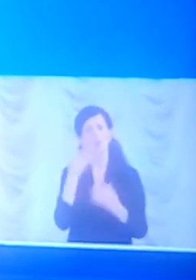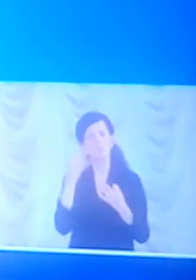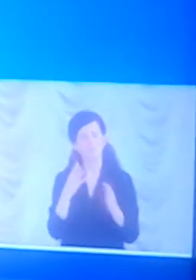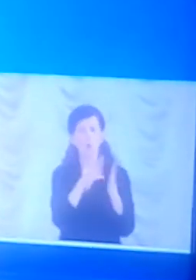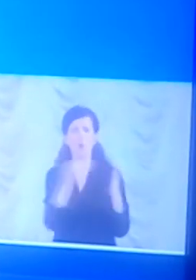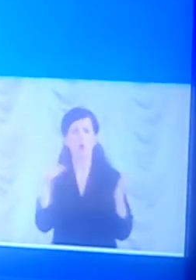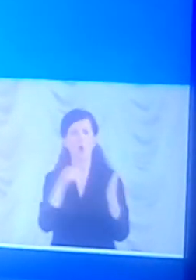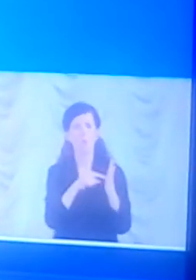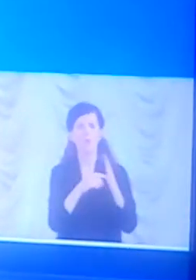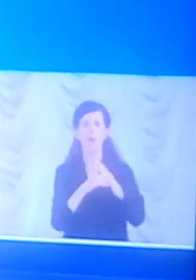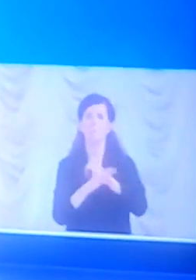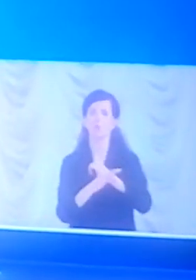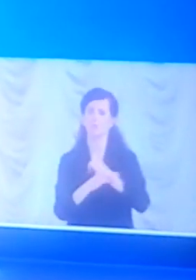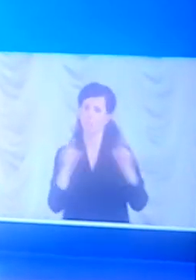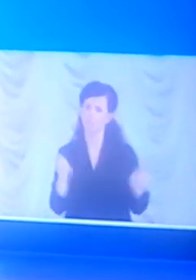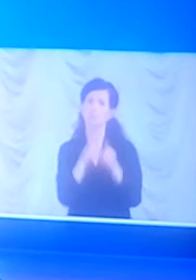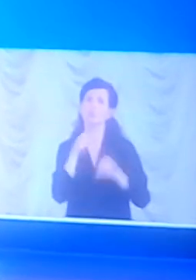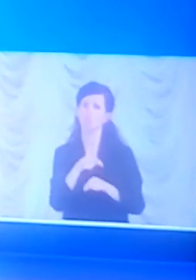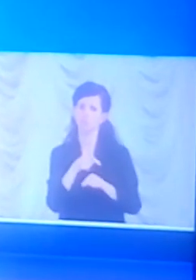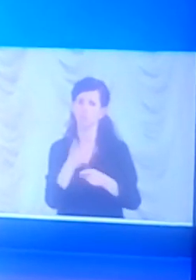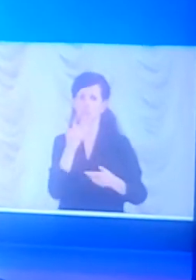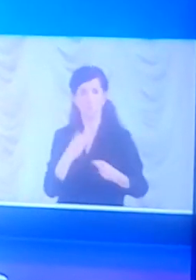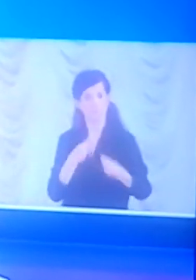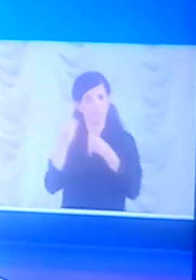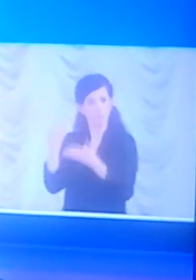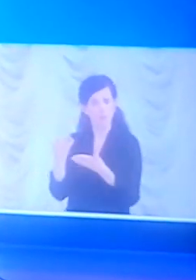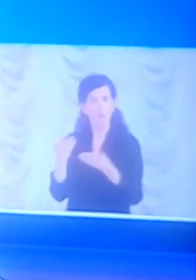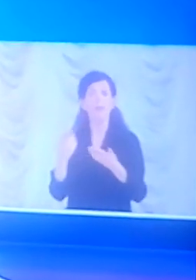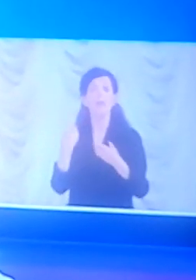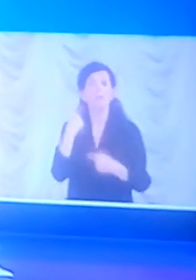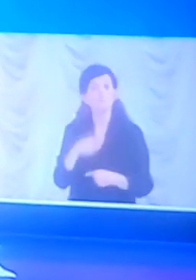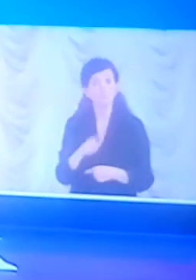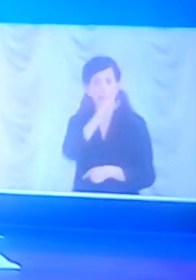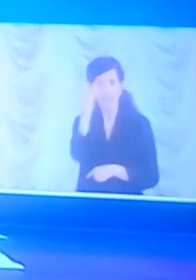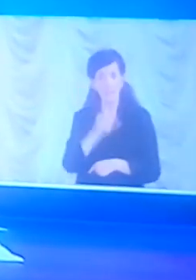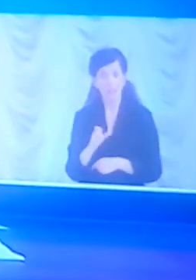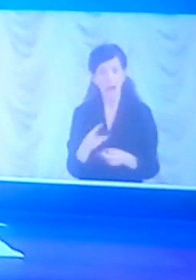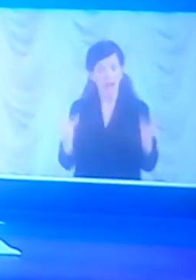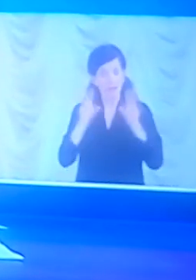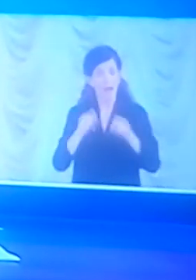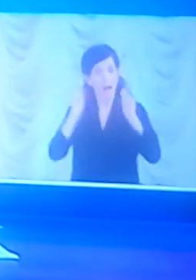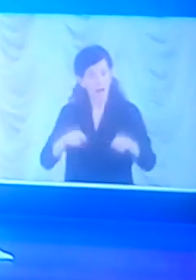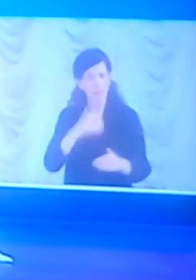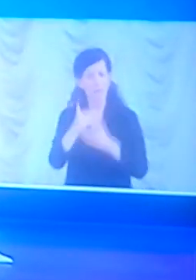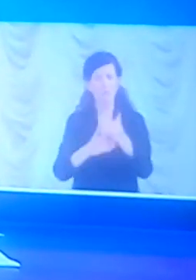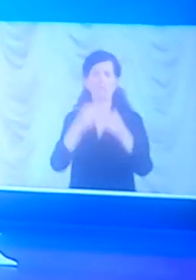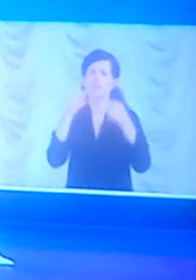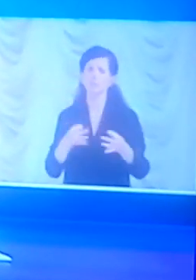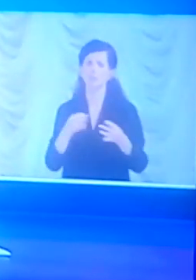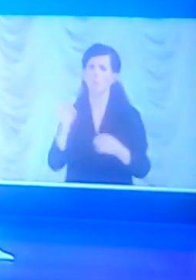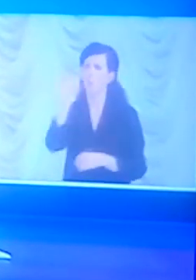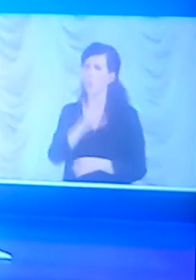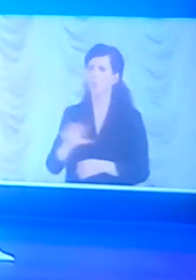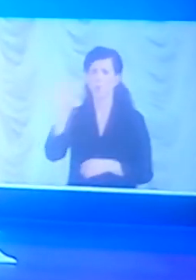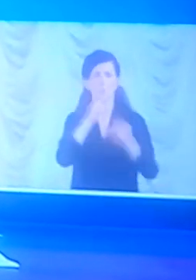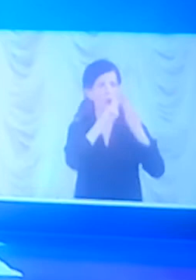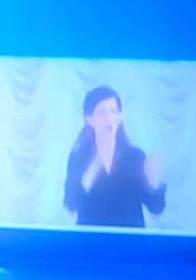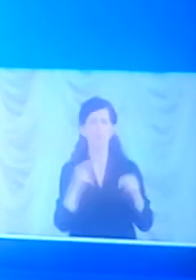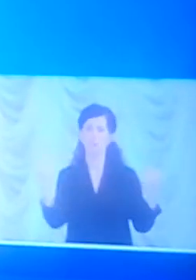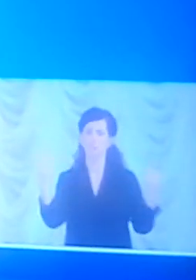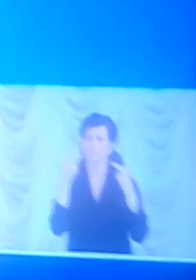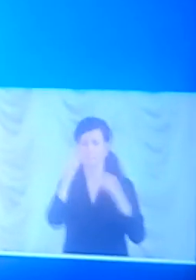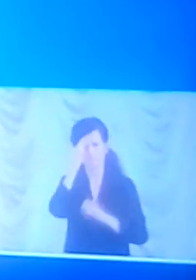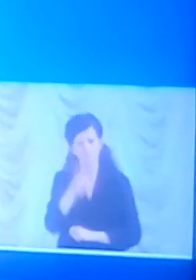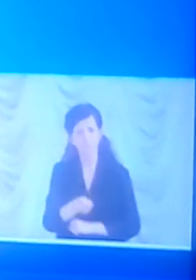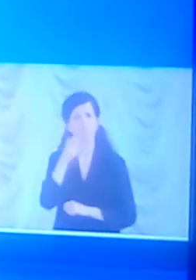io confido, dicevo, che anche nella ripresa l'Italia potrà essere ammirata. Dobbiamo approfittare anche dei